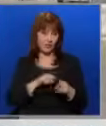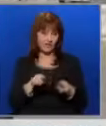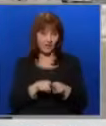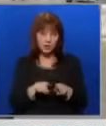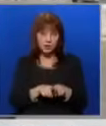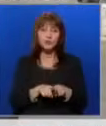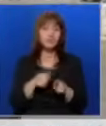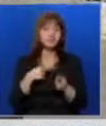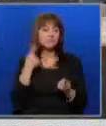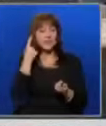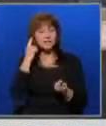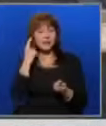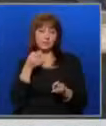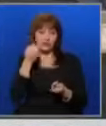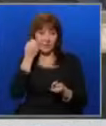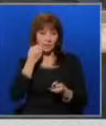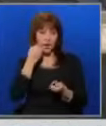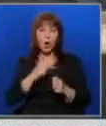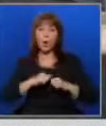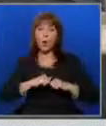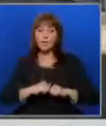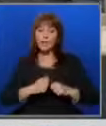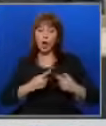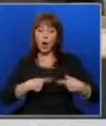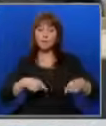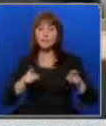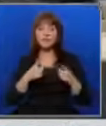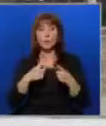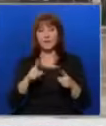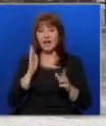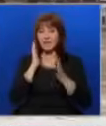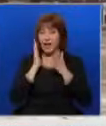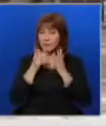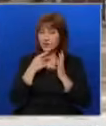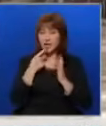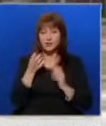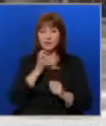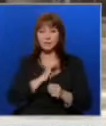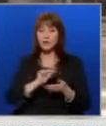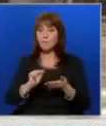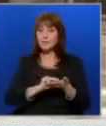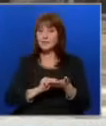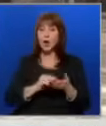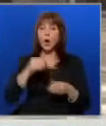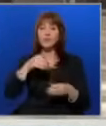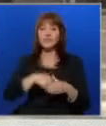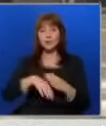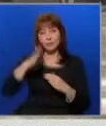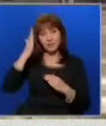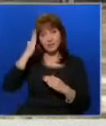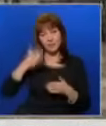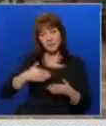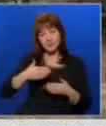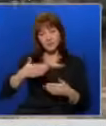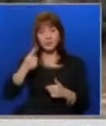че смятам, че е полезно. От общината и областната управа в Габрово заявиха, че са получили писмо от Вътрешното министерство за